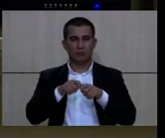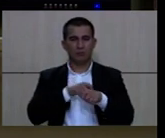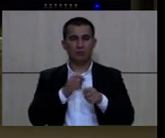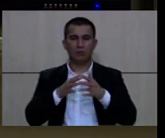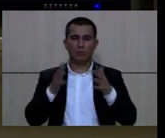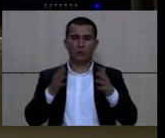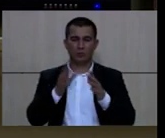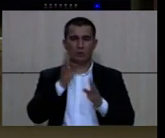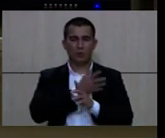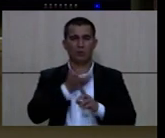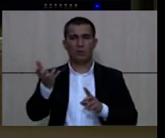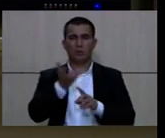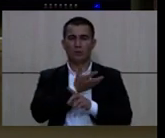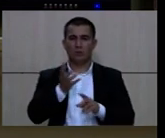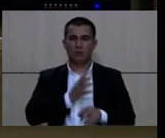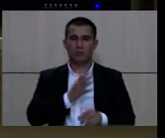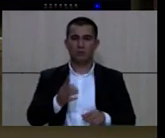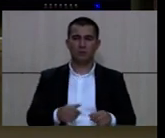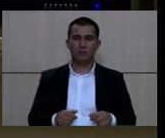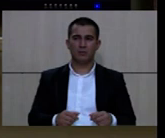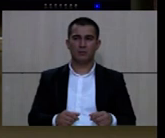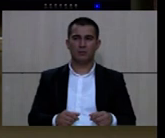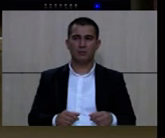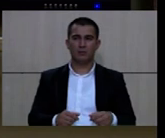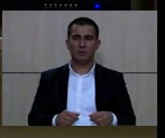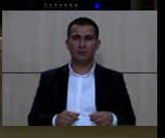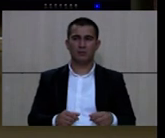borib kelishiga majbur qildi.